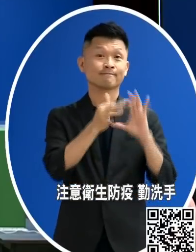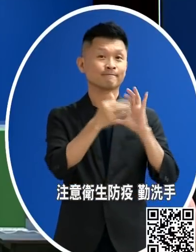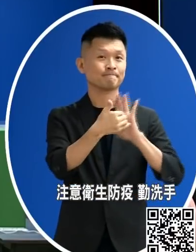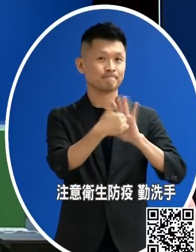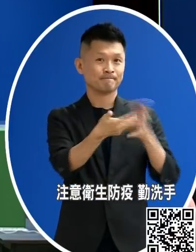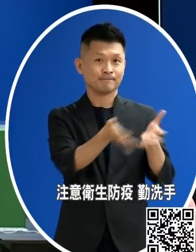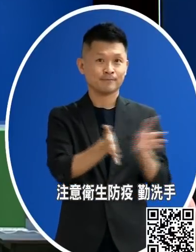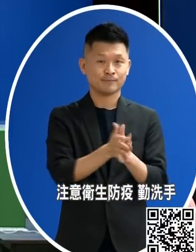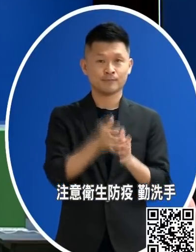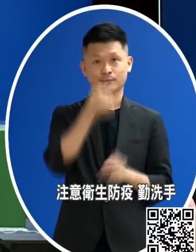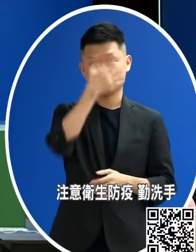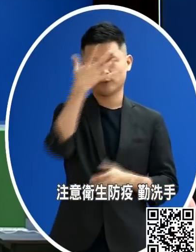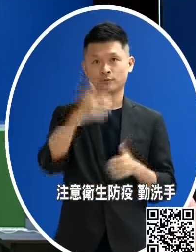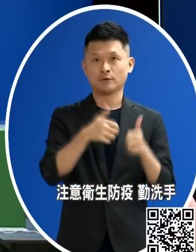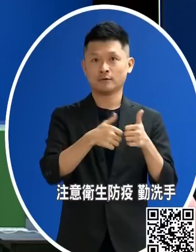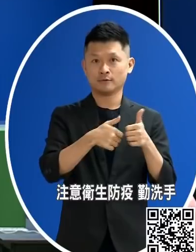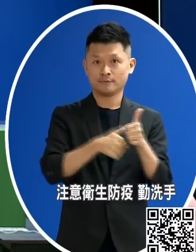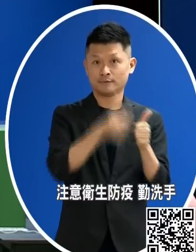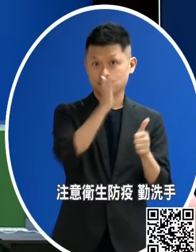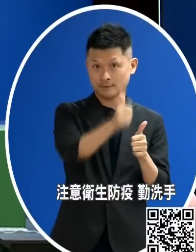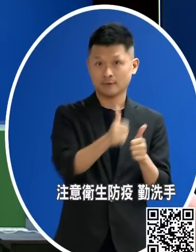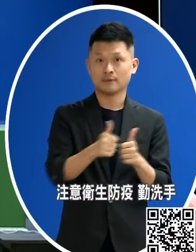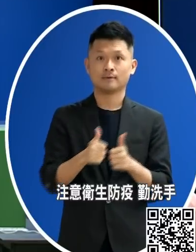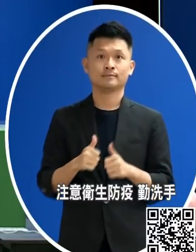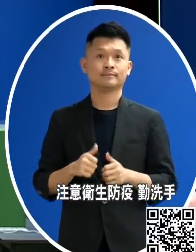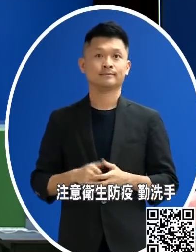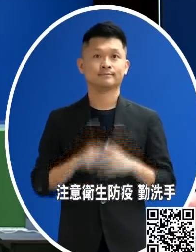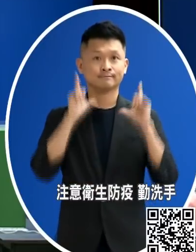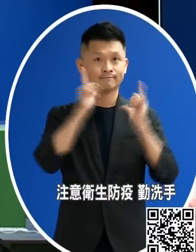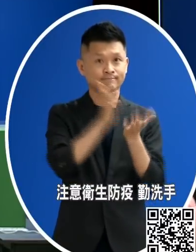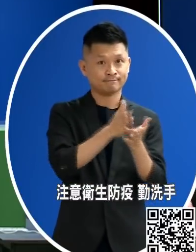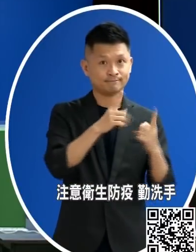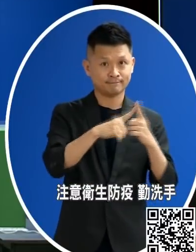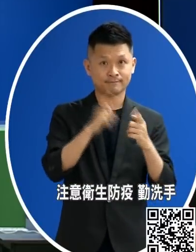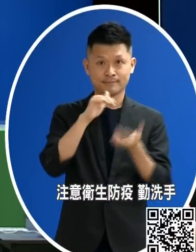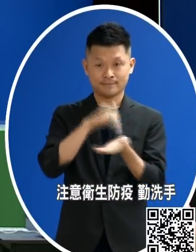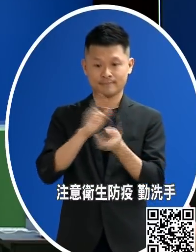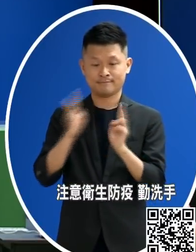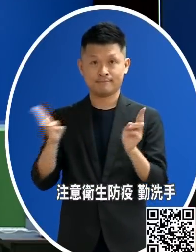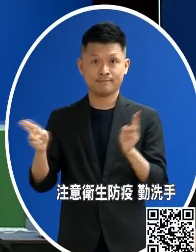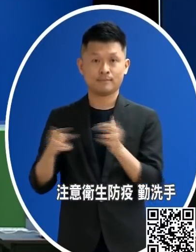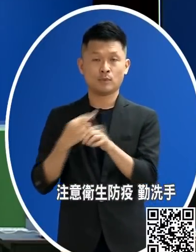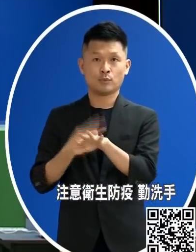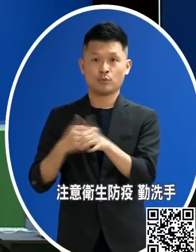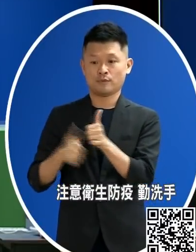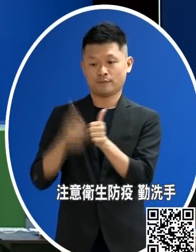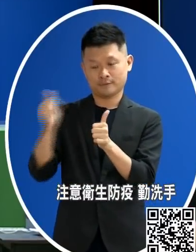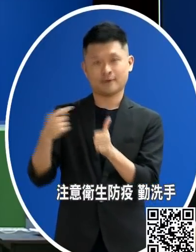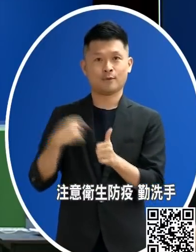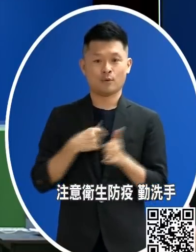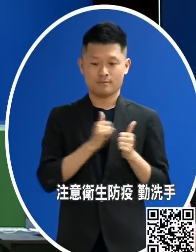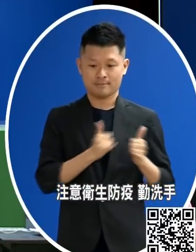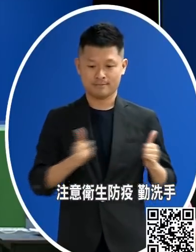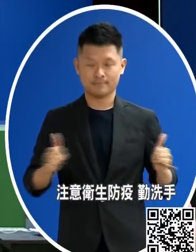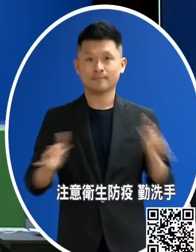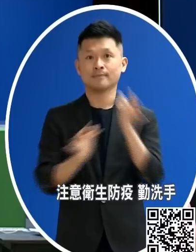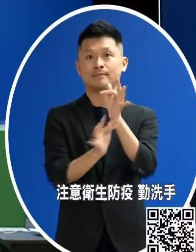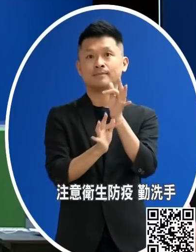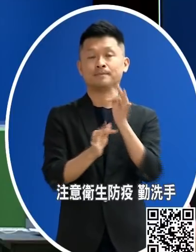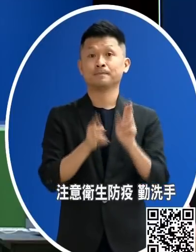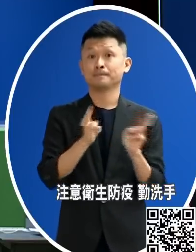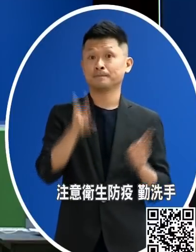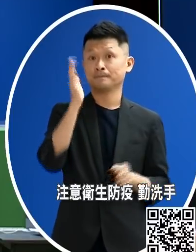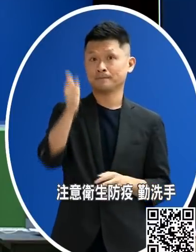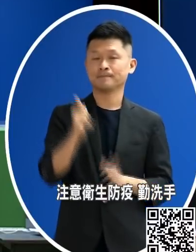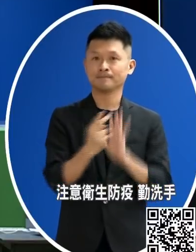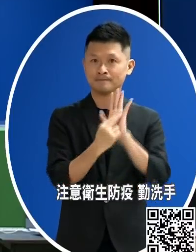社区防治组的庄祥庄副组长兼发言人，还有我们医疗应变组的罗一军副组长以及我。那接下来就请我们指挥官